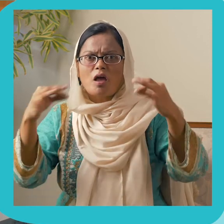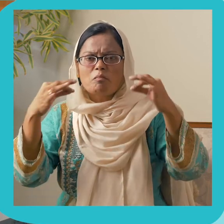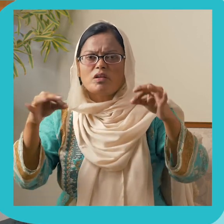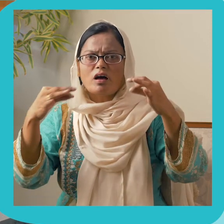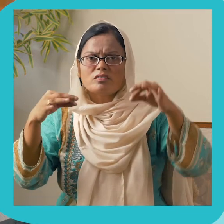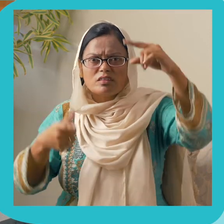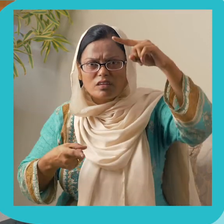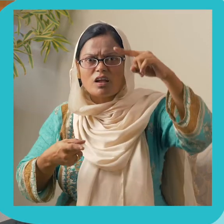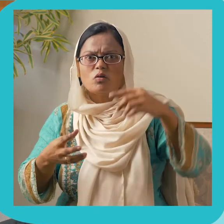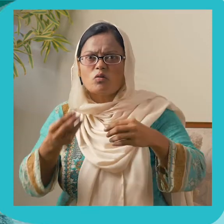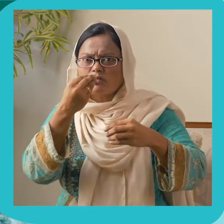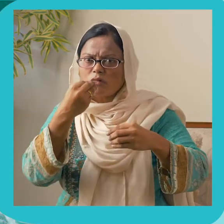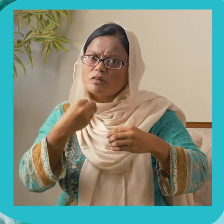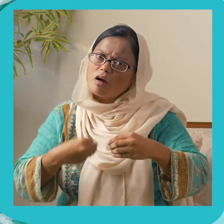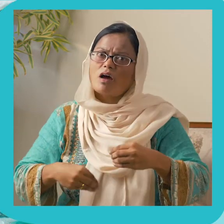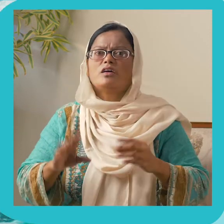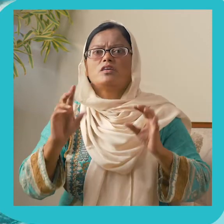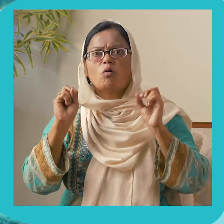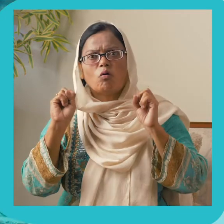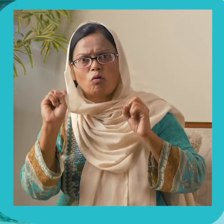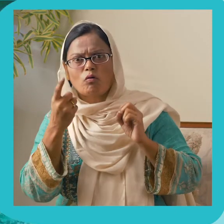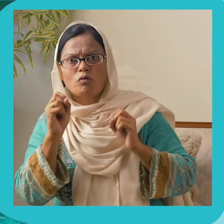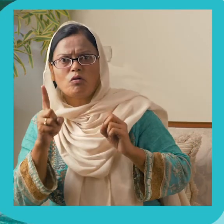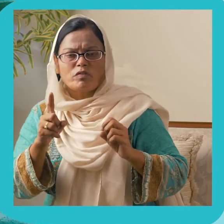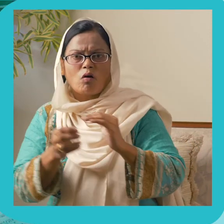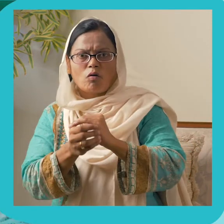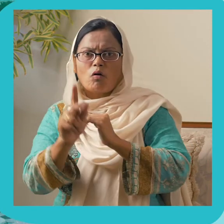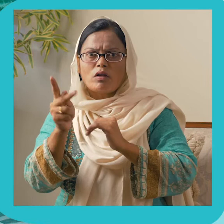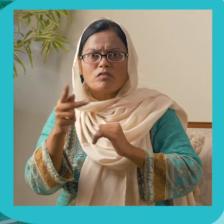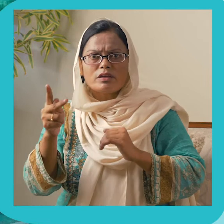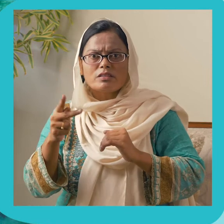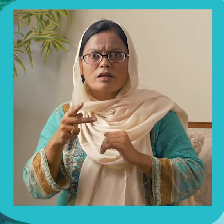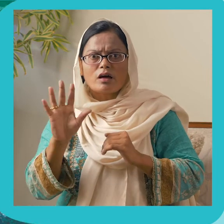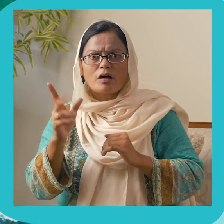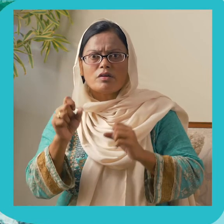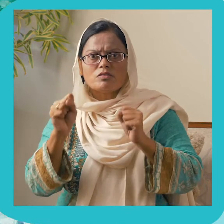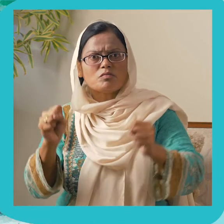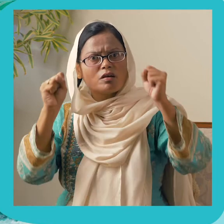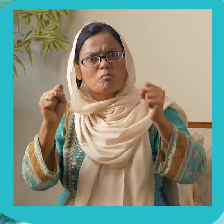खा लेते हैं और ऑलिव की तरह कभी उसमें फंस भी जाते।